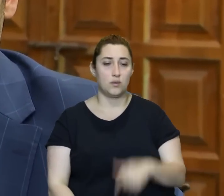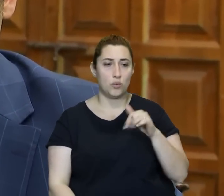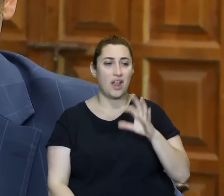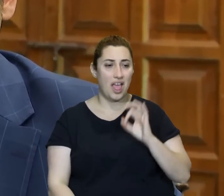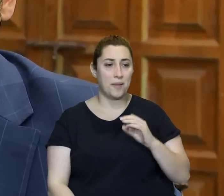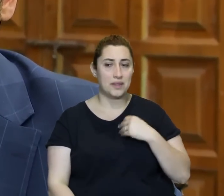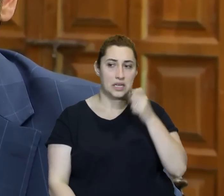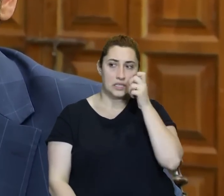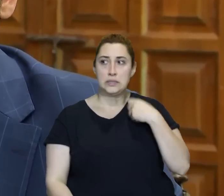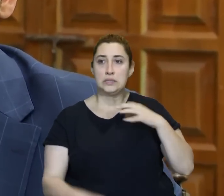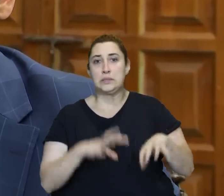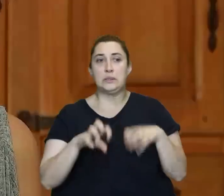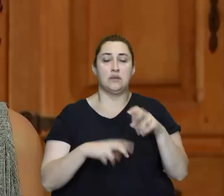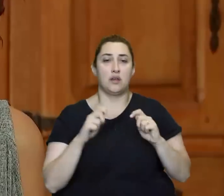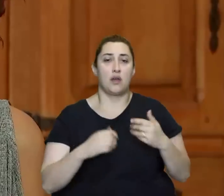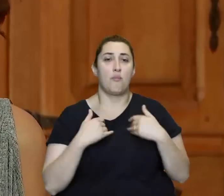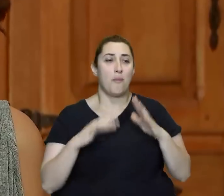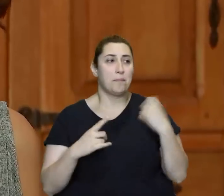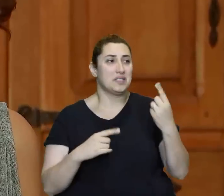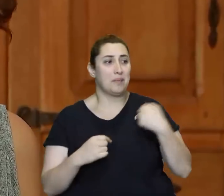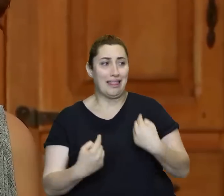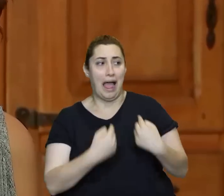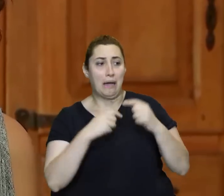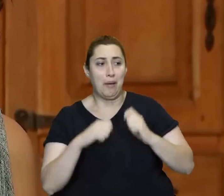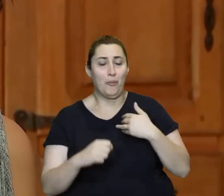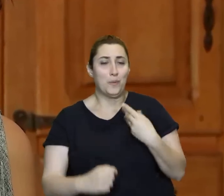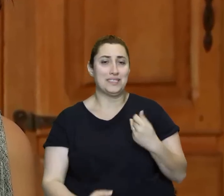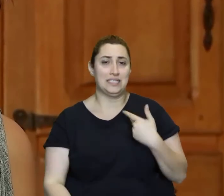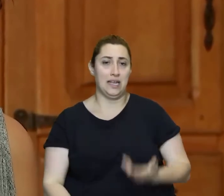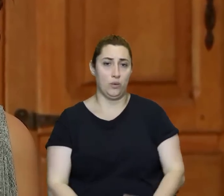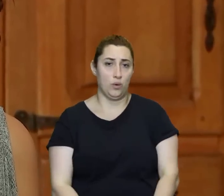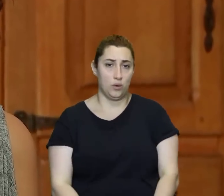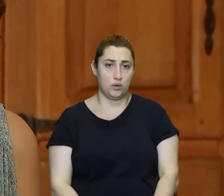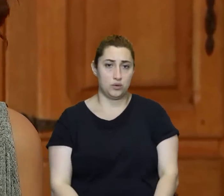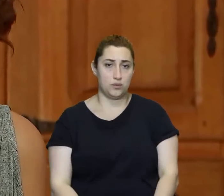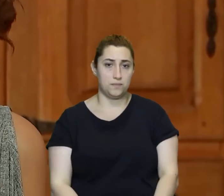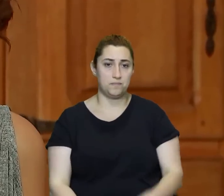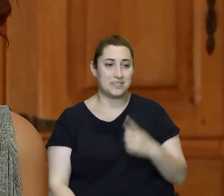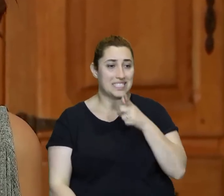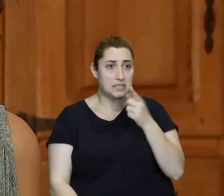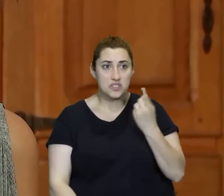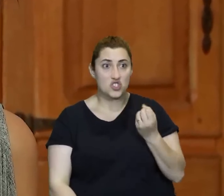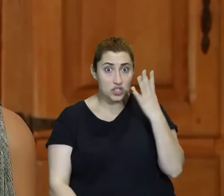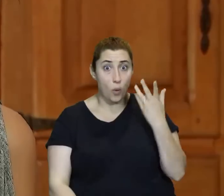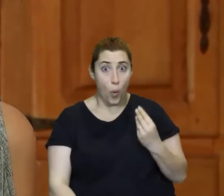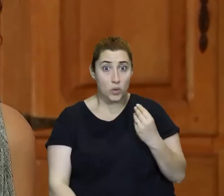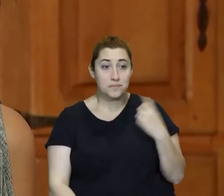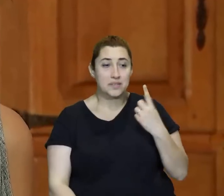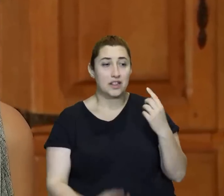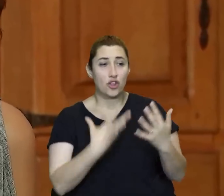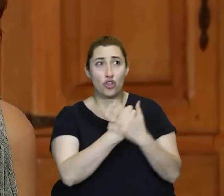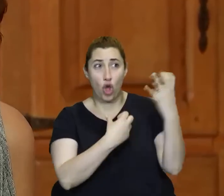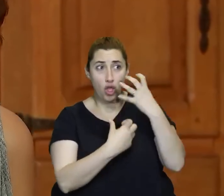Burada sürekli diken üstündeyim. Sürekli birileri takip ediyormuş gibi hissediyorum. Bir tıkırtı gelse, bir